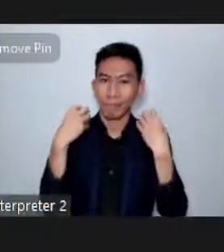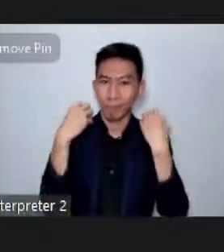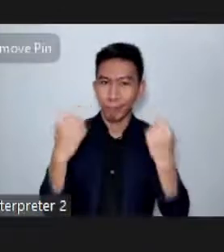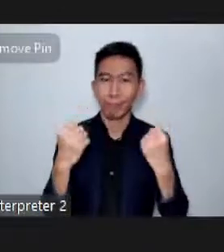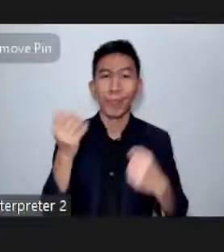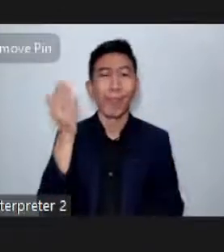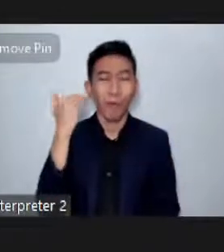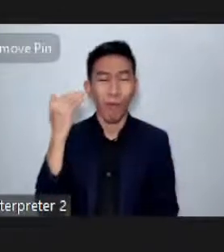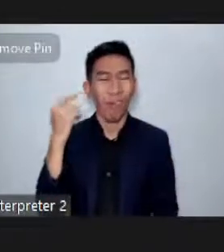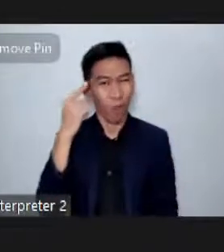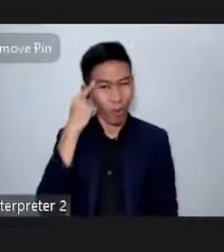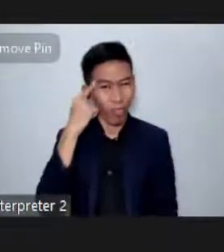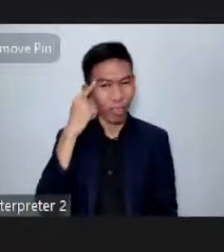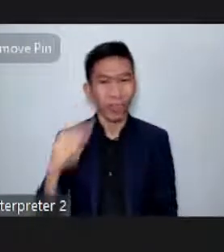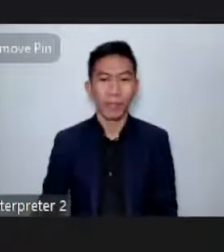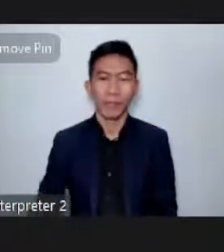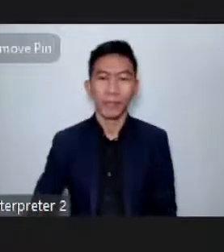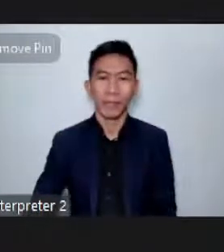napakalakas.